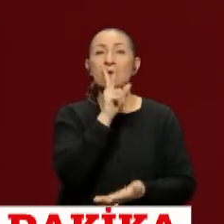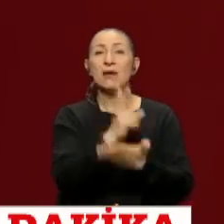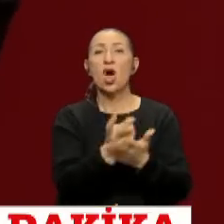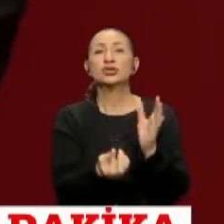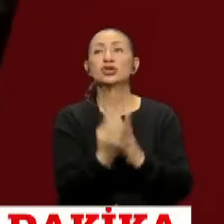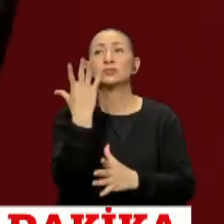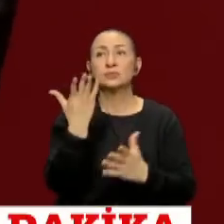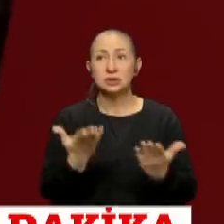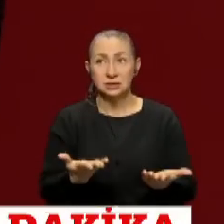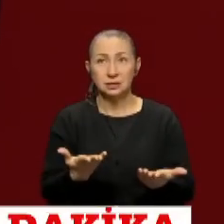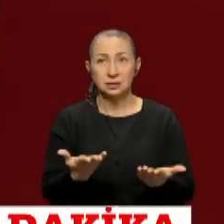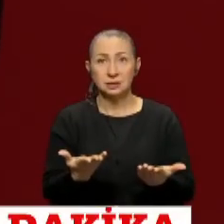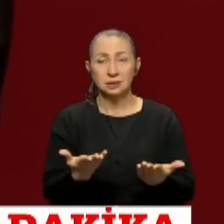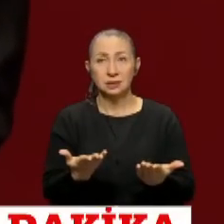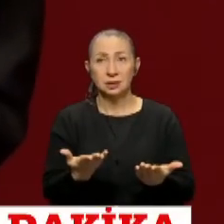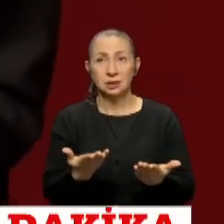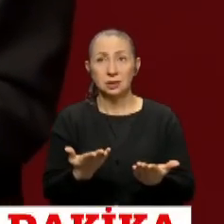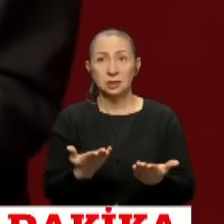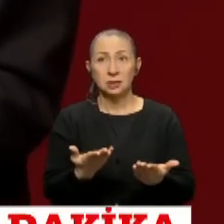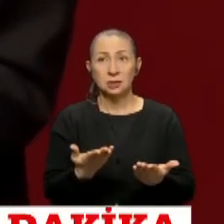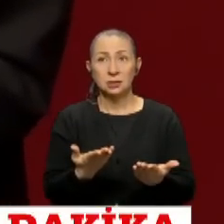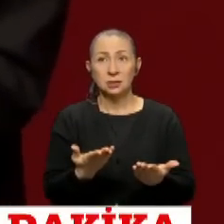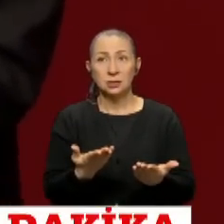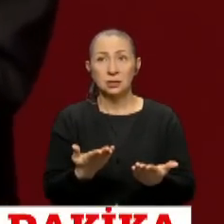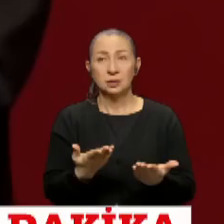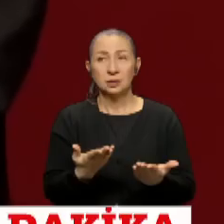karar verilmiş bulunmaktadır.